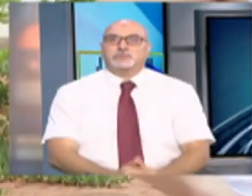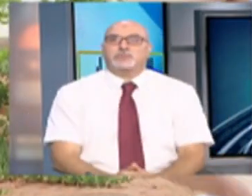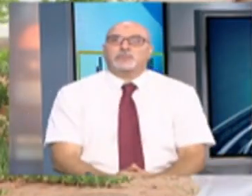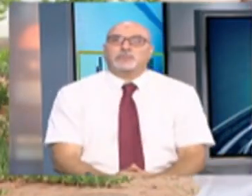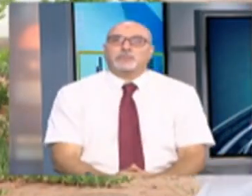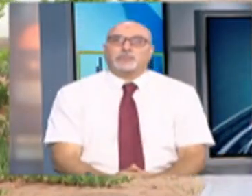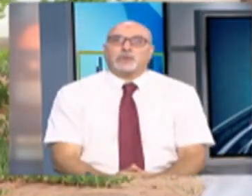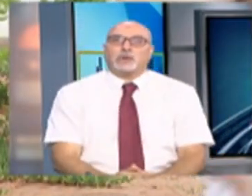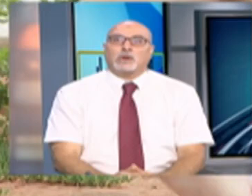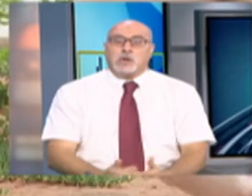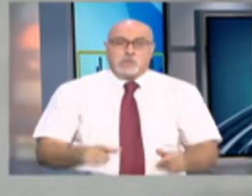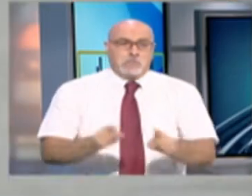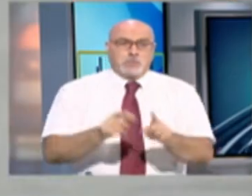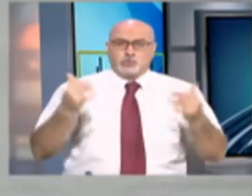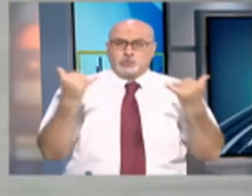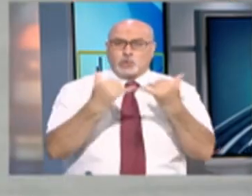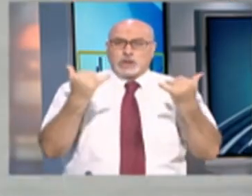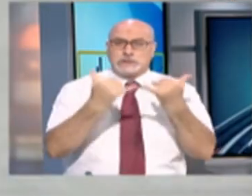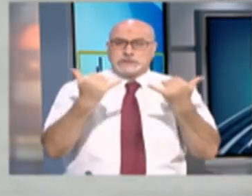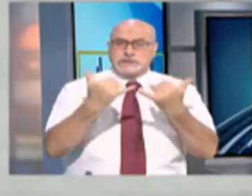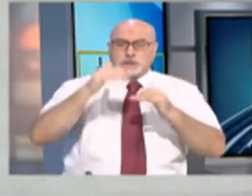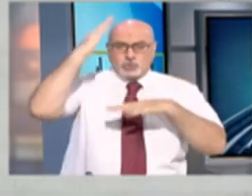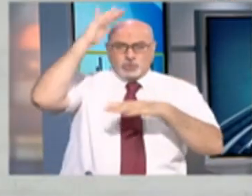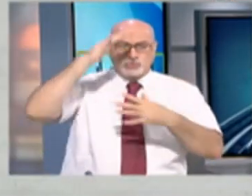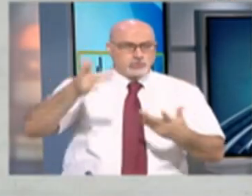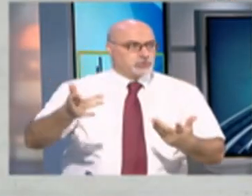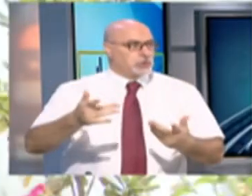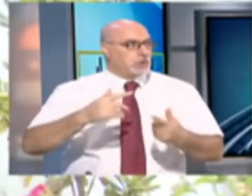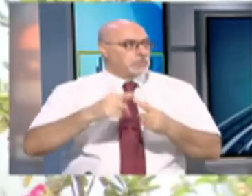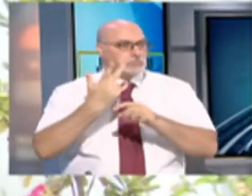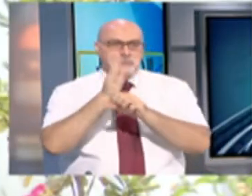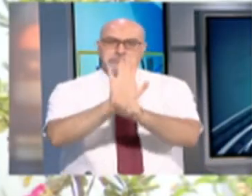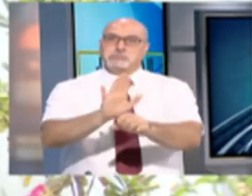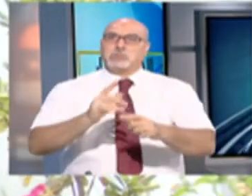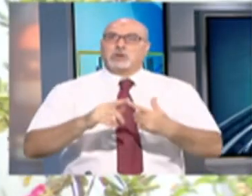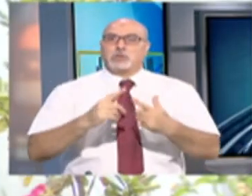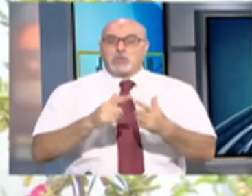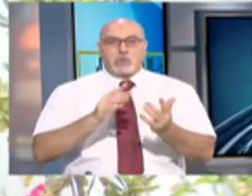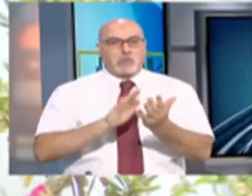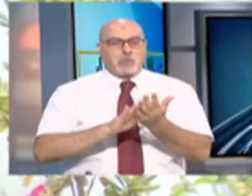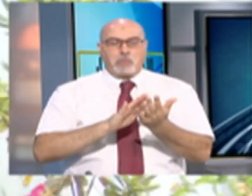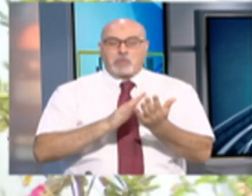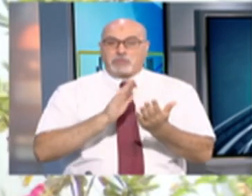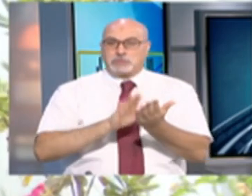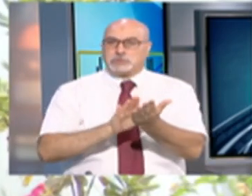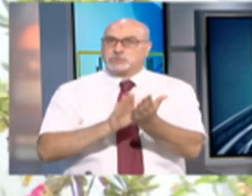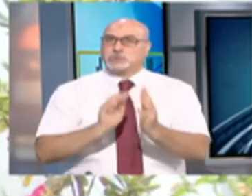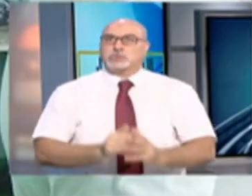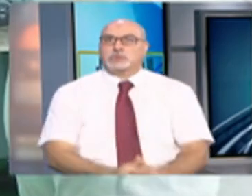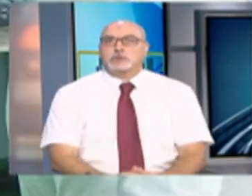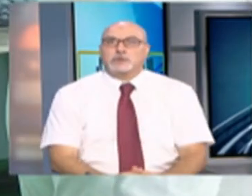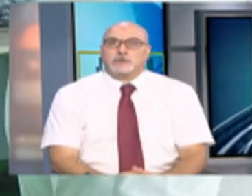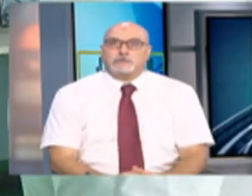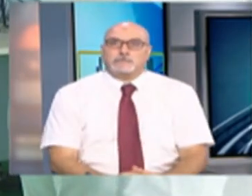وسائل الإعلام الأجنبية هي الأخرى نوهت بظروف الإقامة والتنظيم والذي كان في مستوى الحدث. I'm the